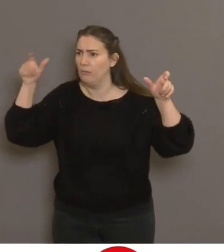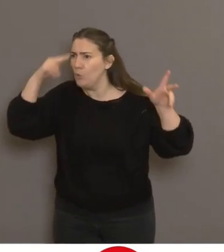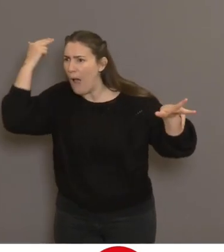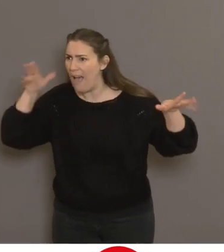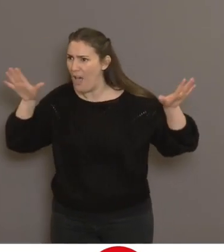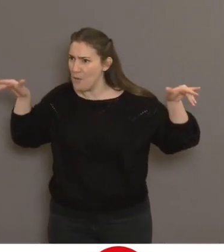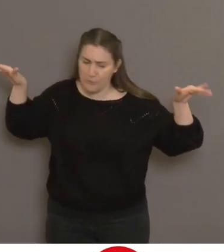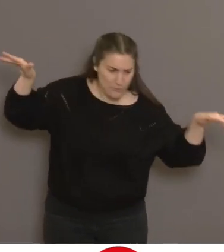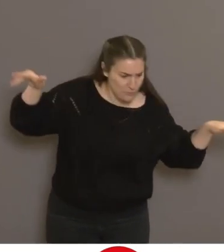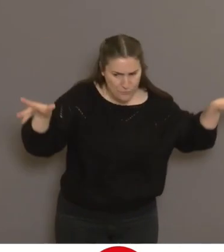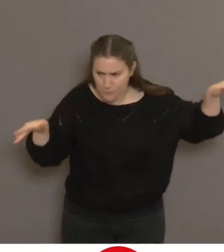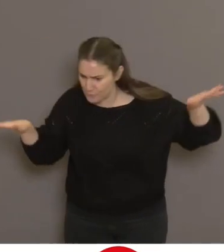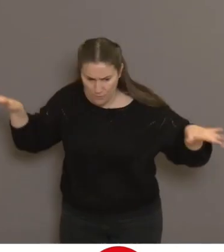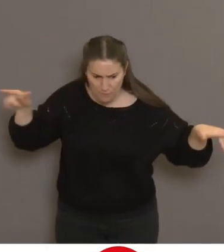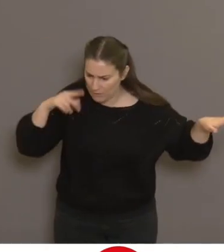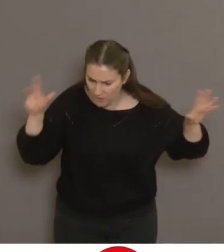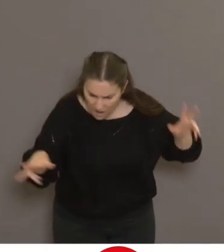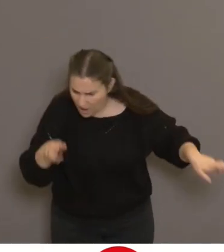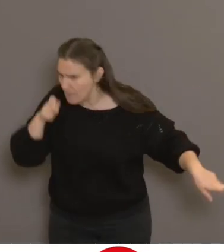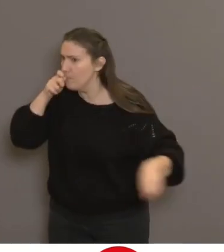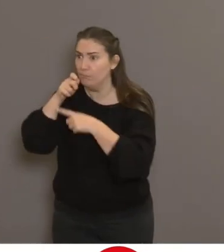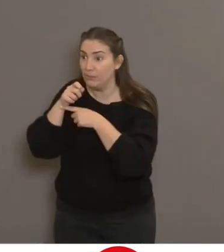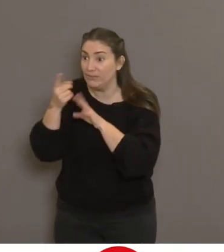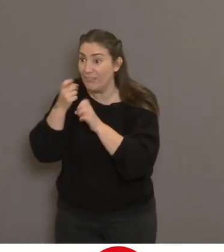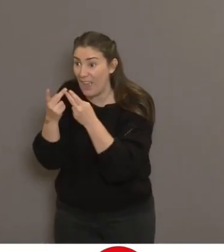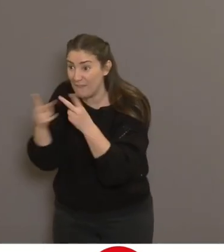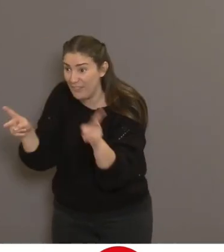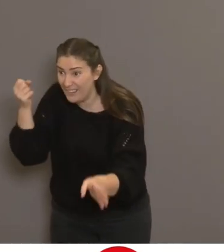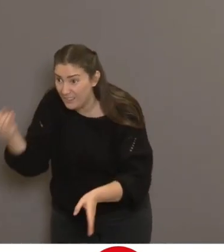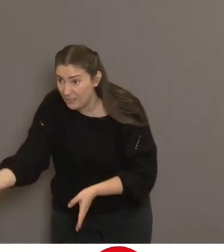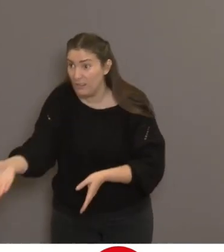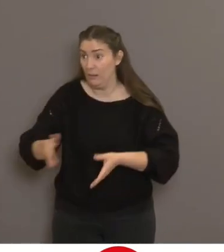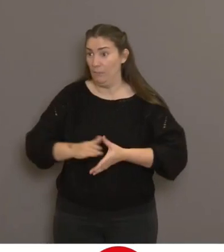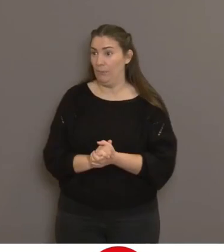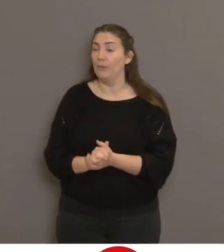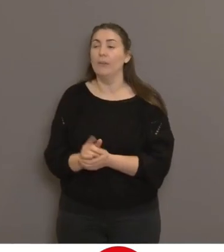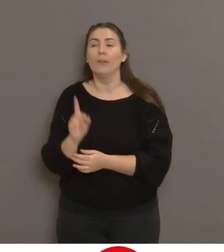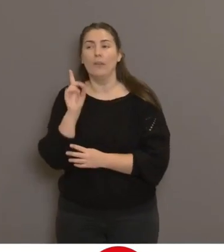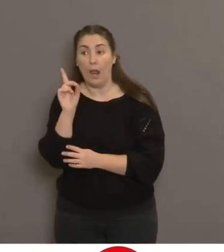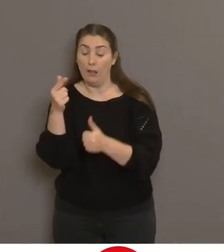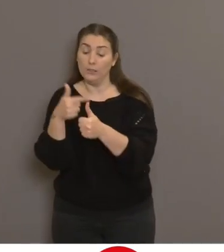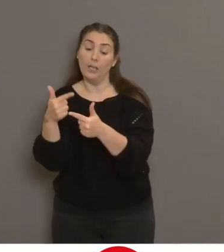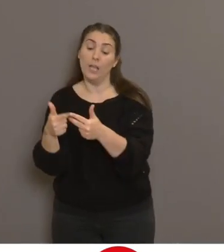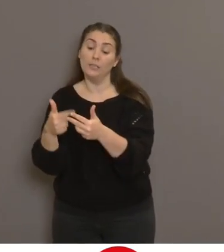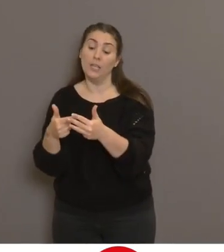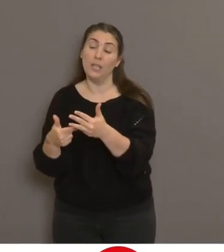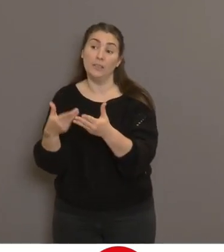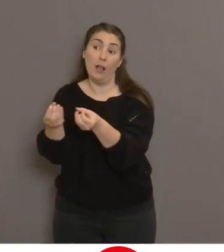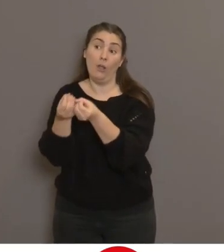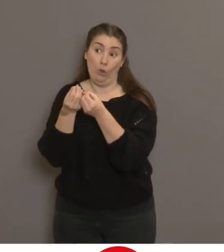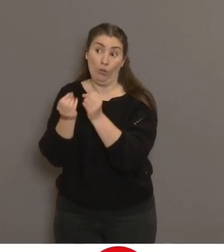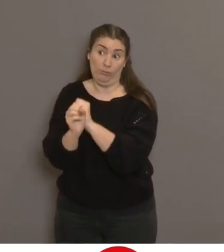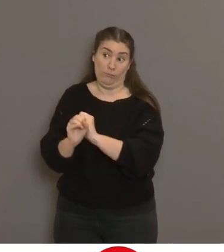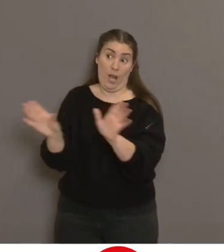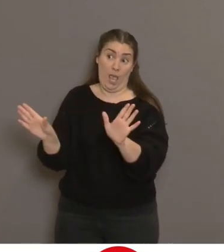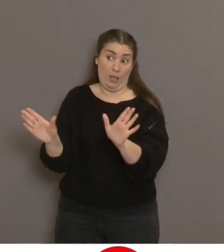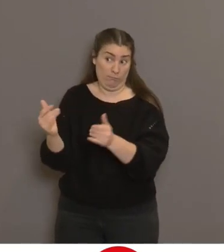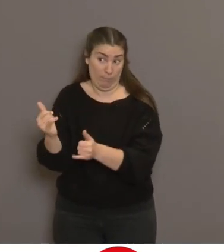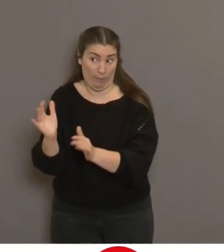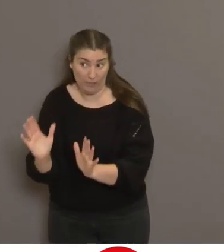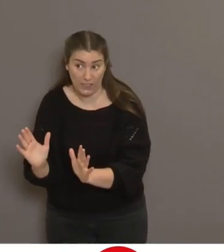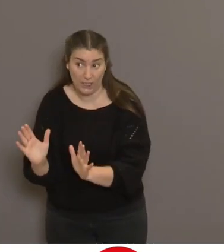font festin des semis de l'agriculture urbaine. Sauf à lever ces incertitudes, nous privilégierions le sérieux des